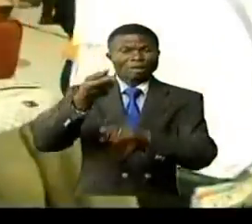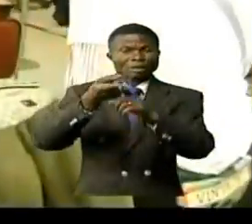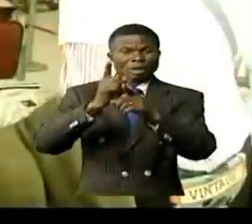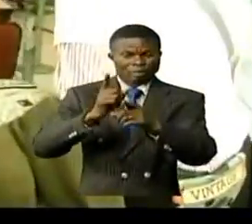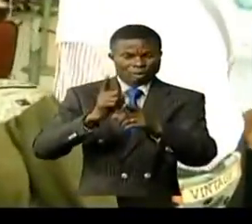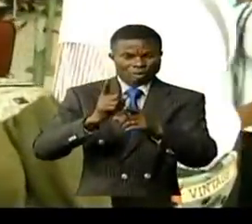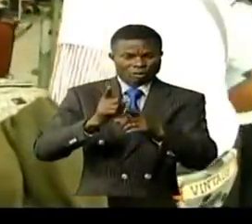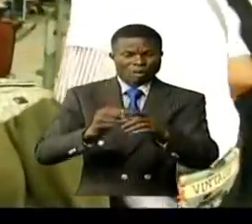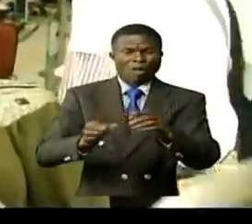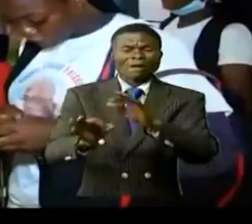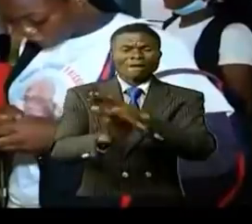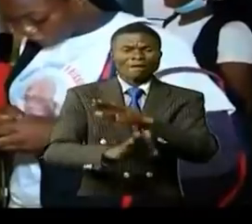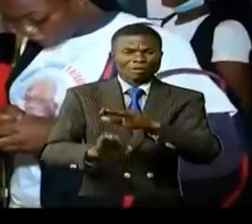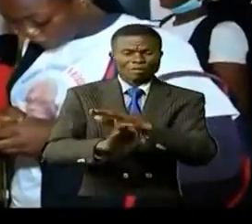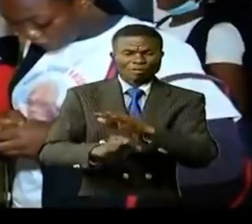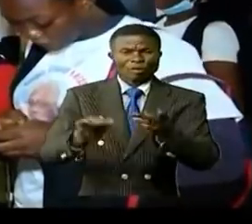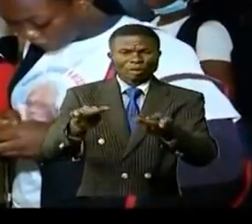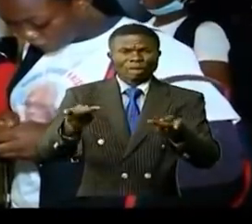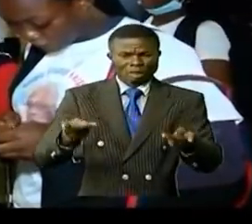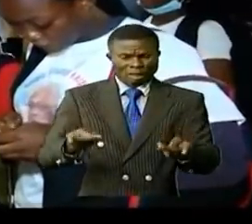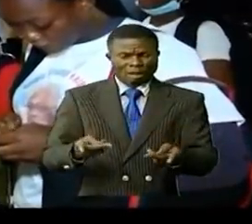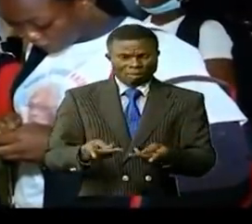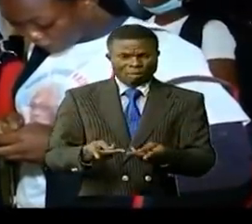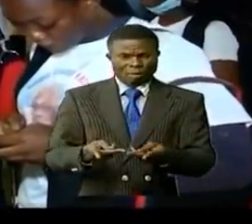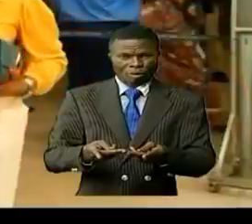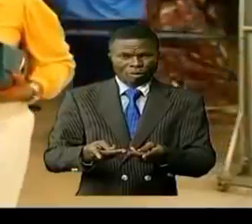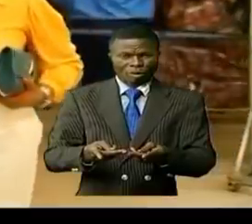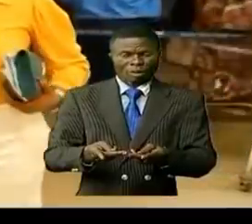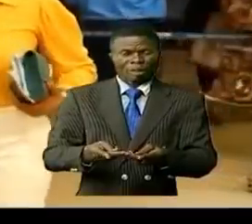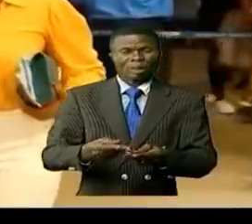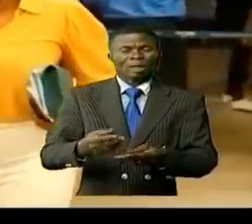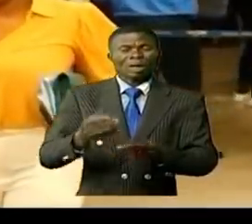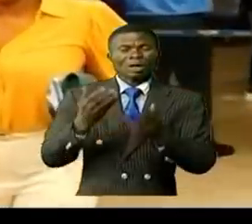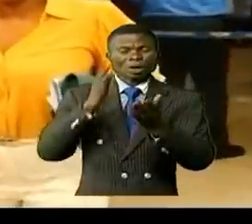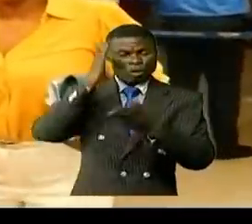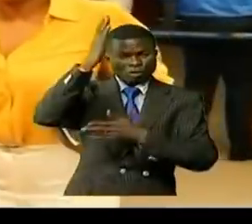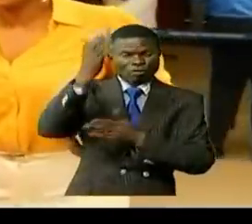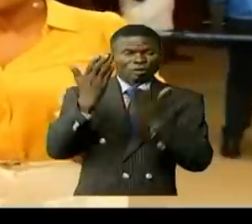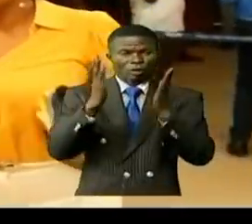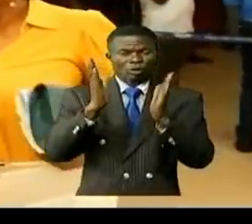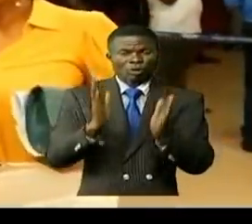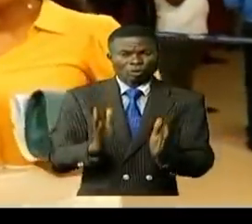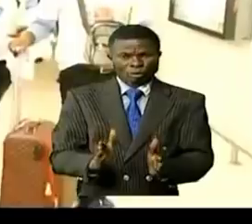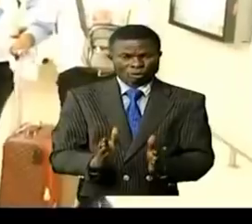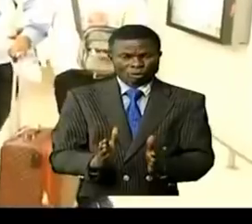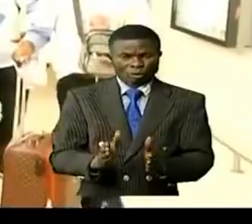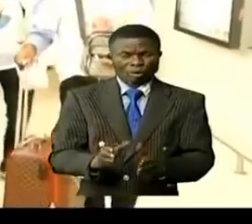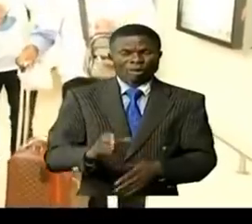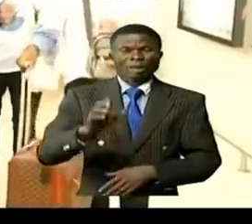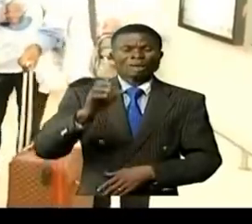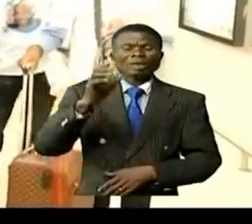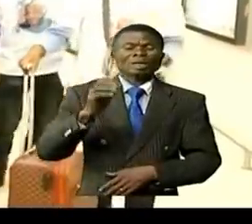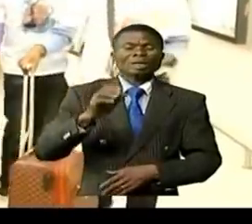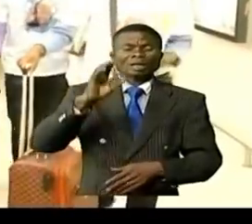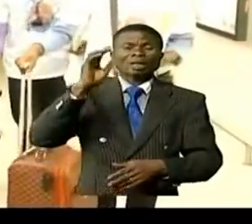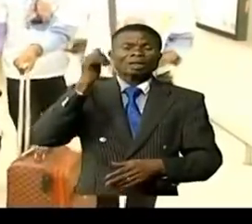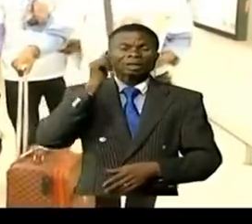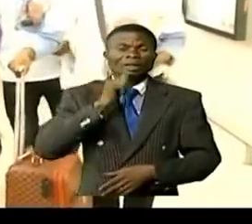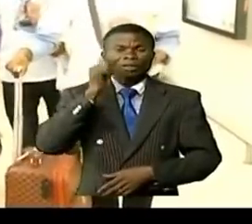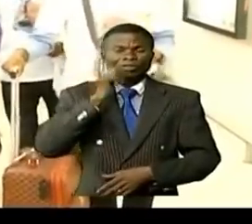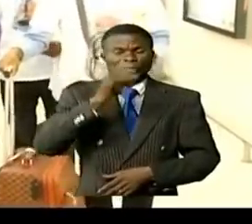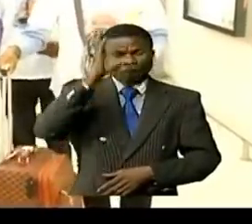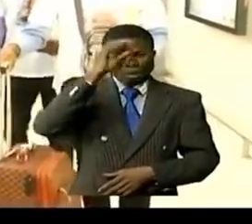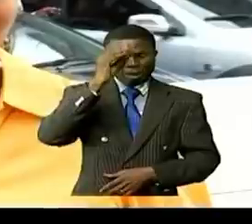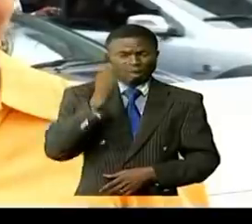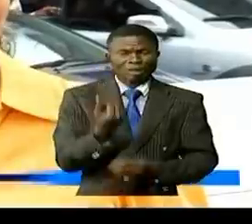de la Fondation Espace Solidarité pour tous, ces futurs étudiants, 30 au total, sont filles et fils des militaires et policiers. Notre